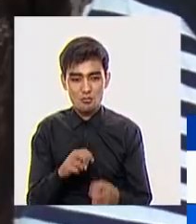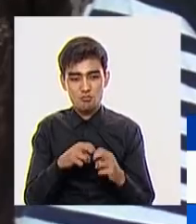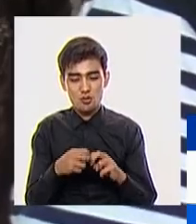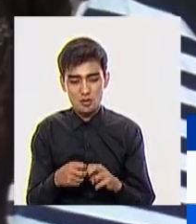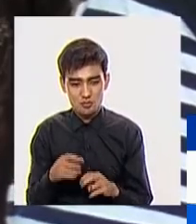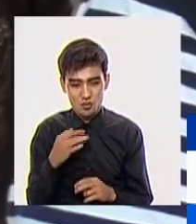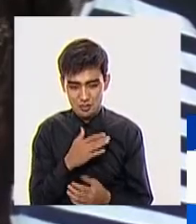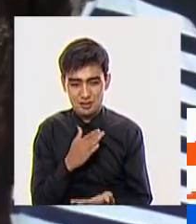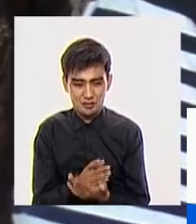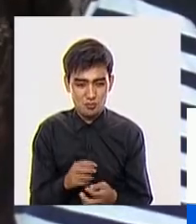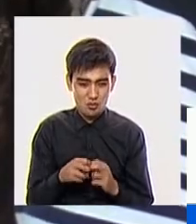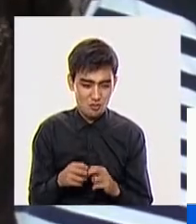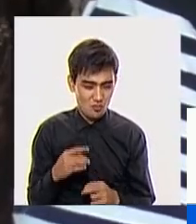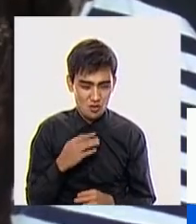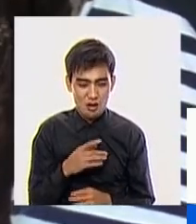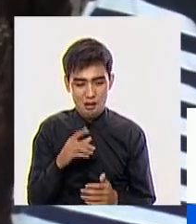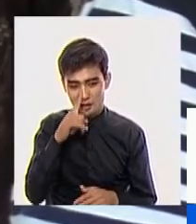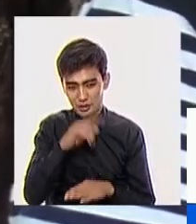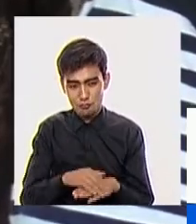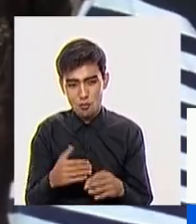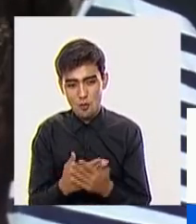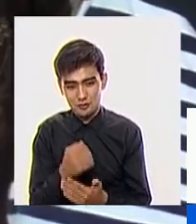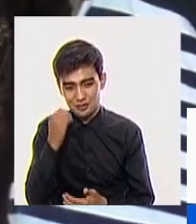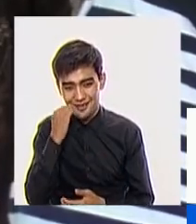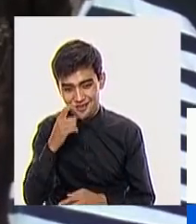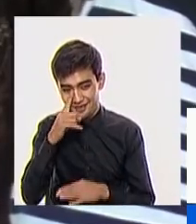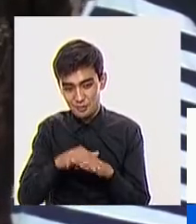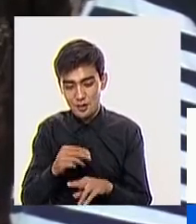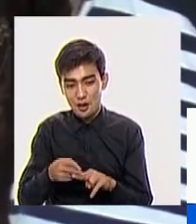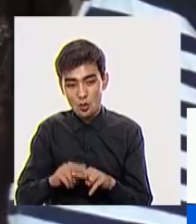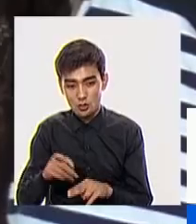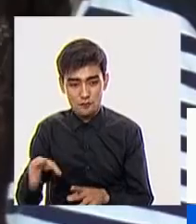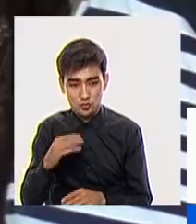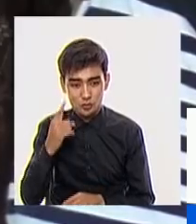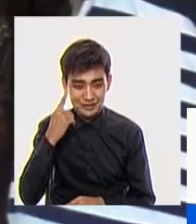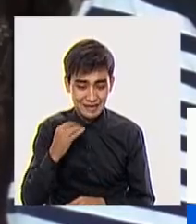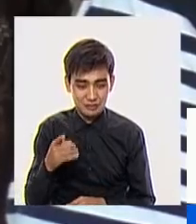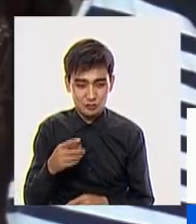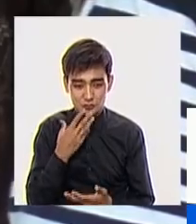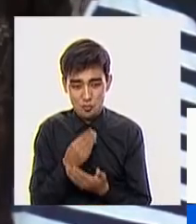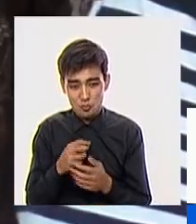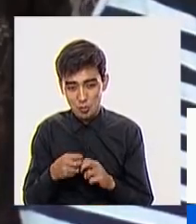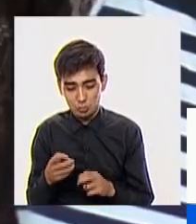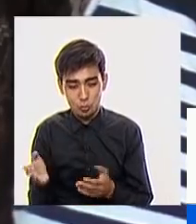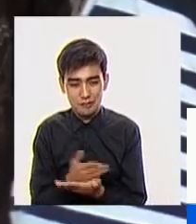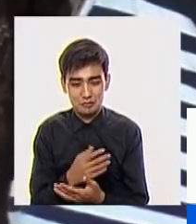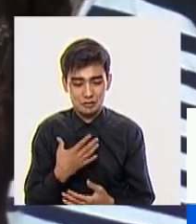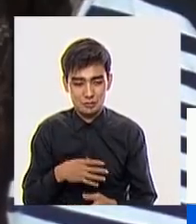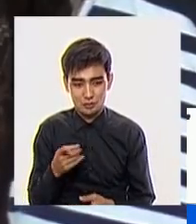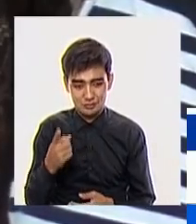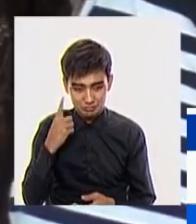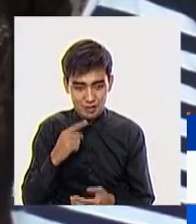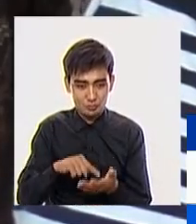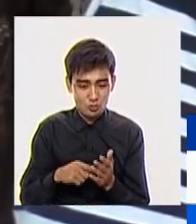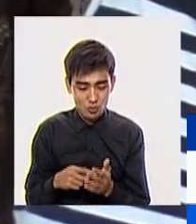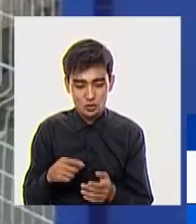не решит всяко разно аким новый. Старый аким, который он просто знает уже все проблемы, он знает точки, где